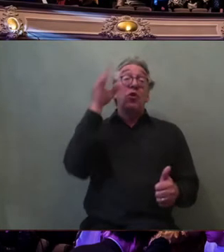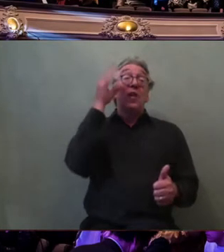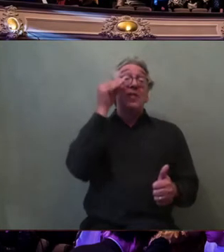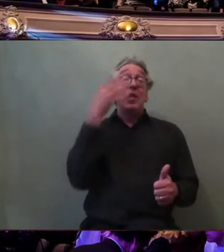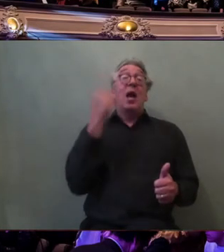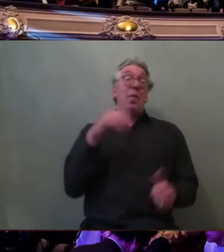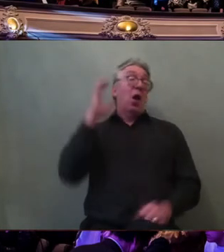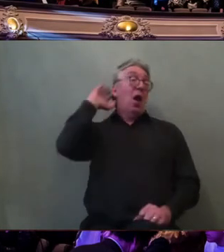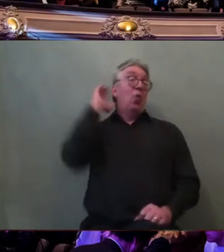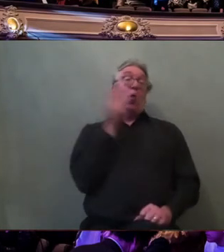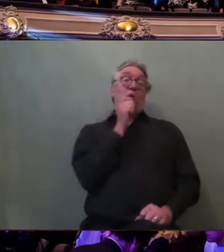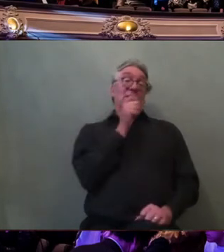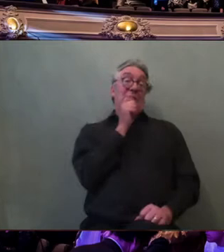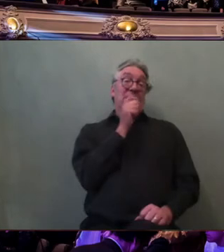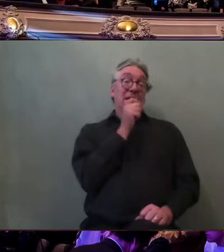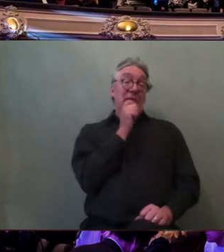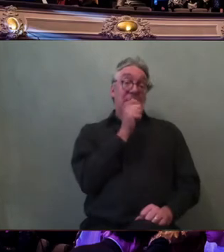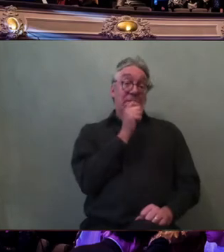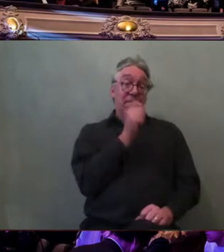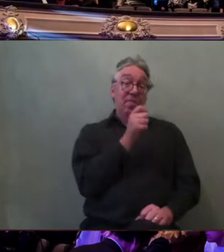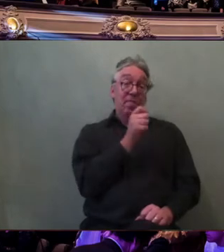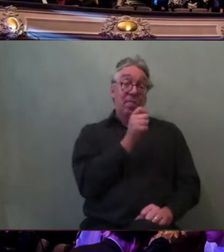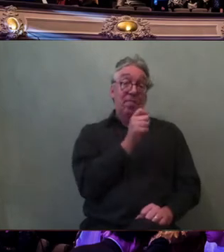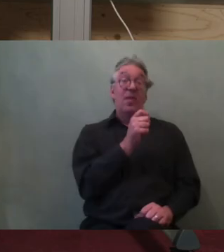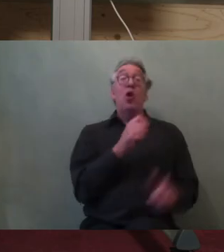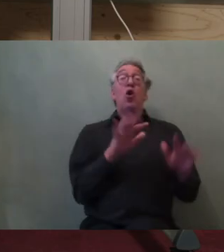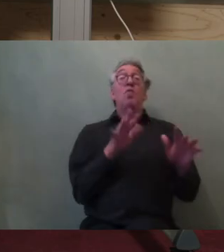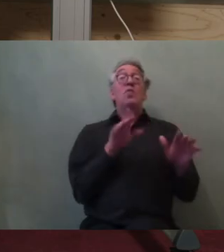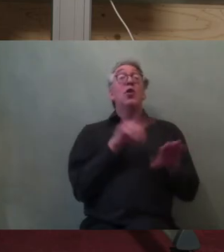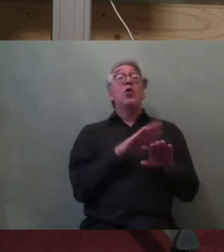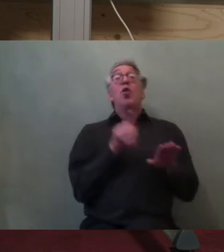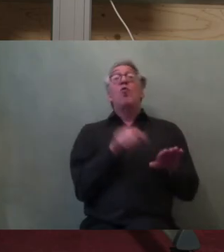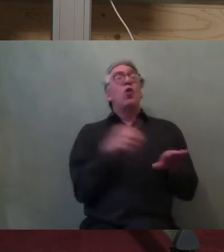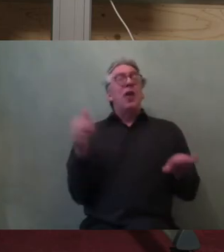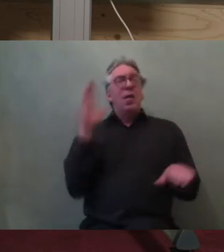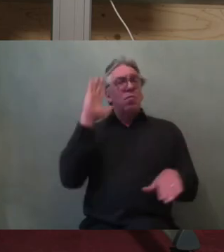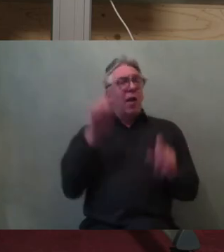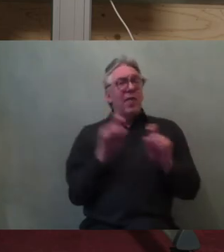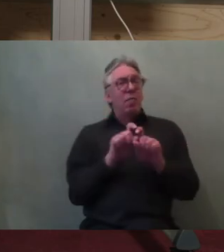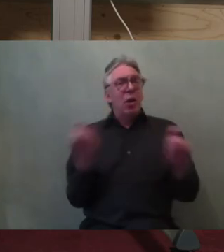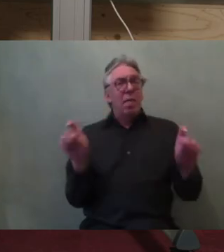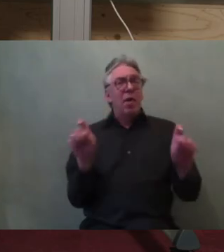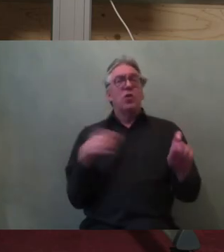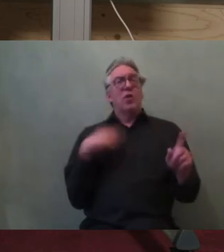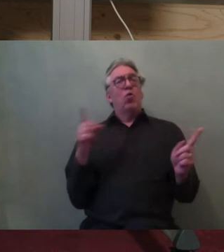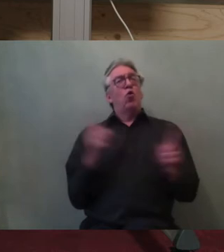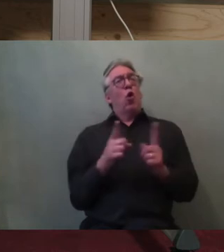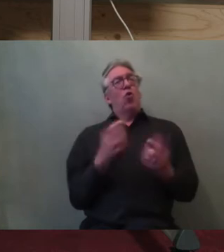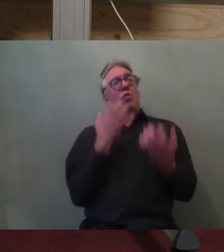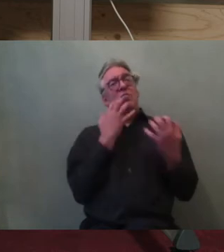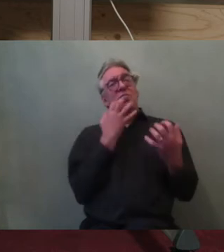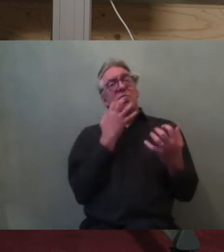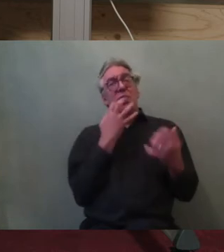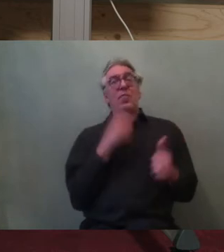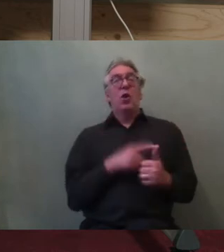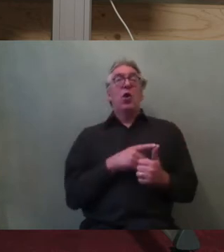een meet and feel aan. Waarschijnlijk niet voor iedereen bekende begrippen, dus ik ga ze even kort toelichten. Een meet and feel, dat